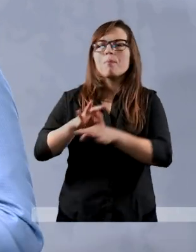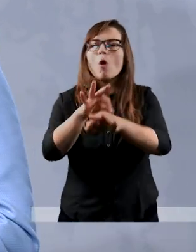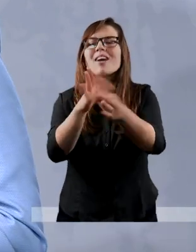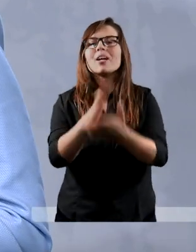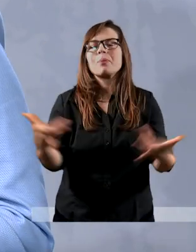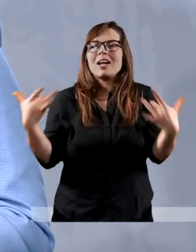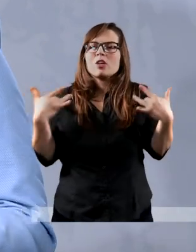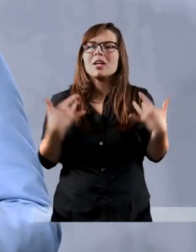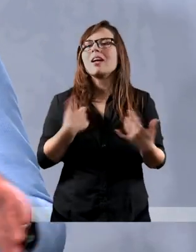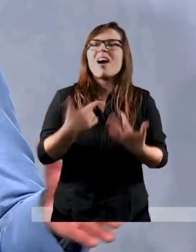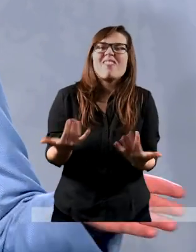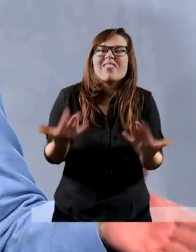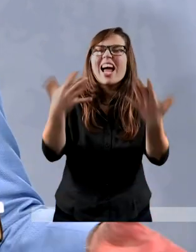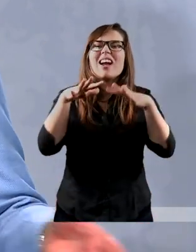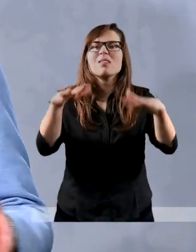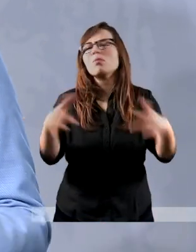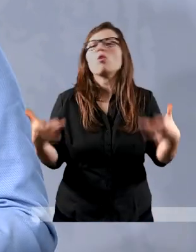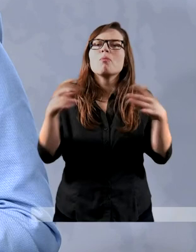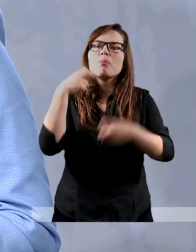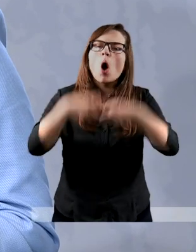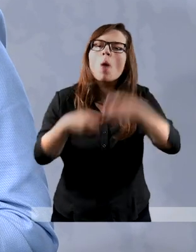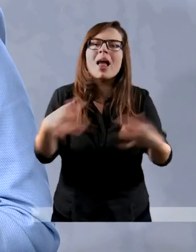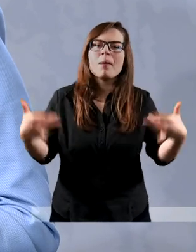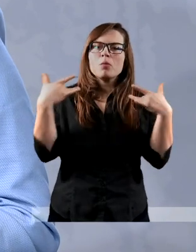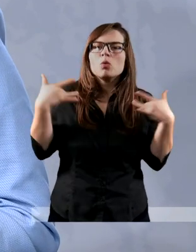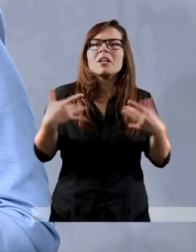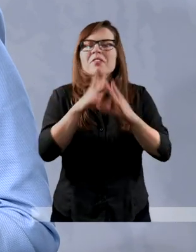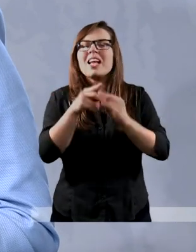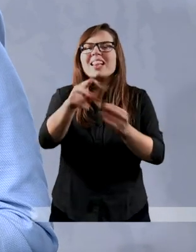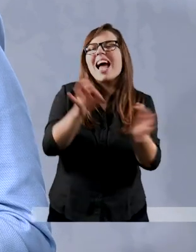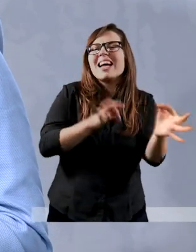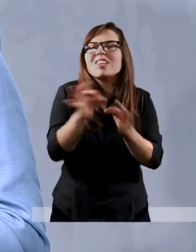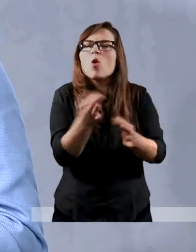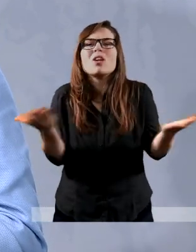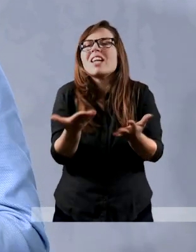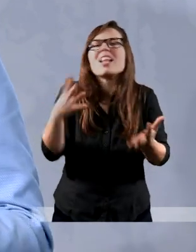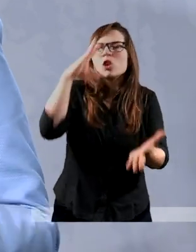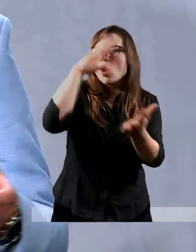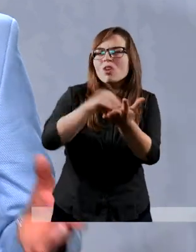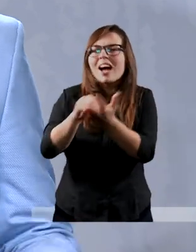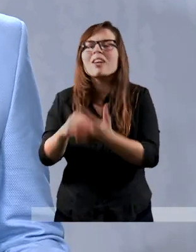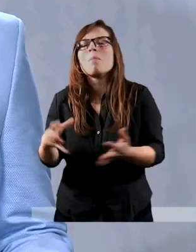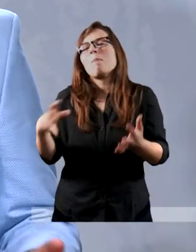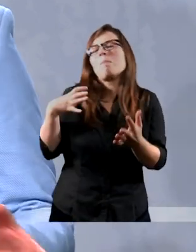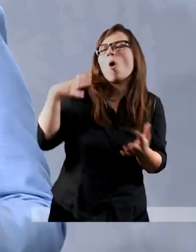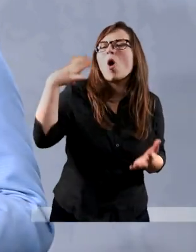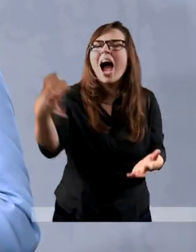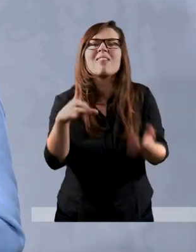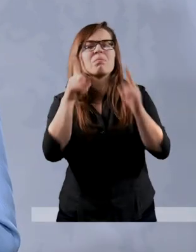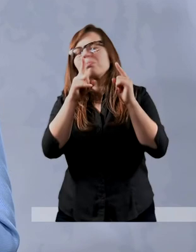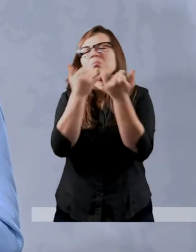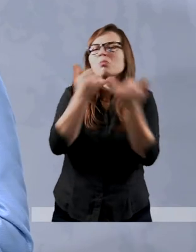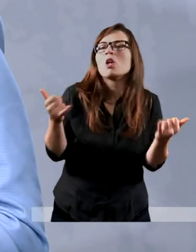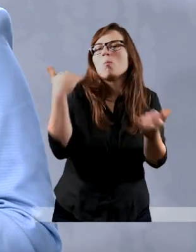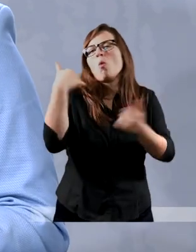przez życie. Miałem wiele w swoim życiu problemów i różnego rodzaju takich historii, gdzie i doświadczałem bogactwa, i doświadczałem